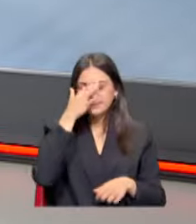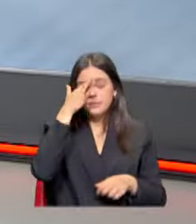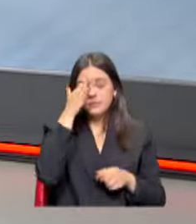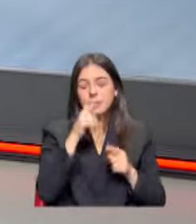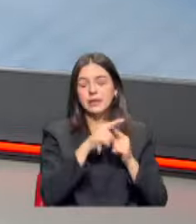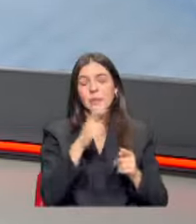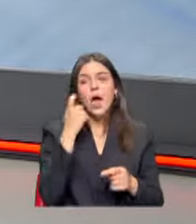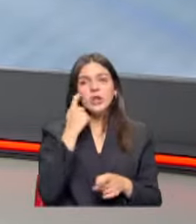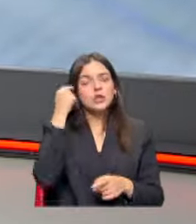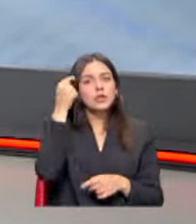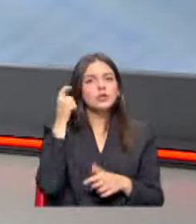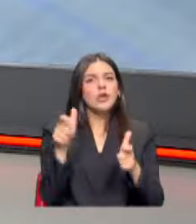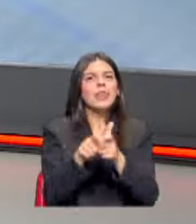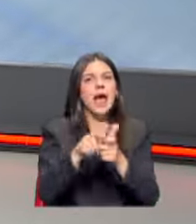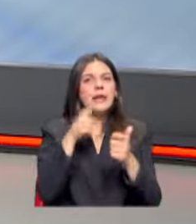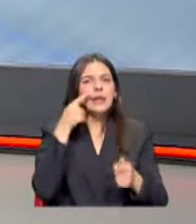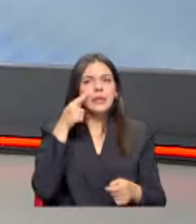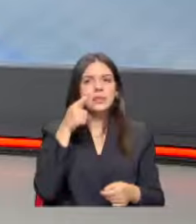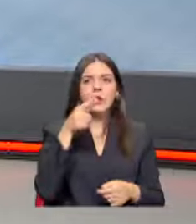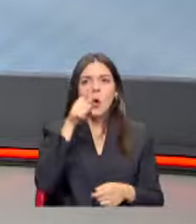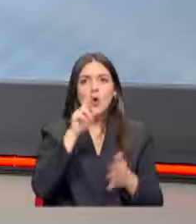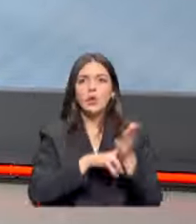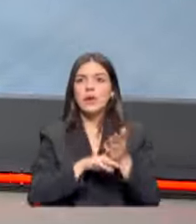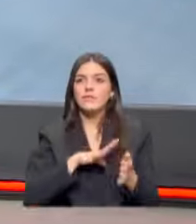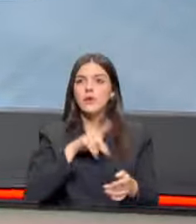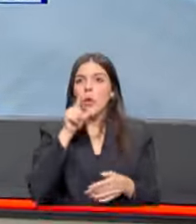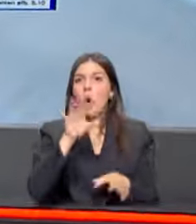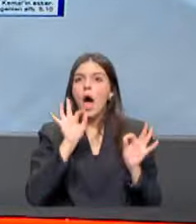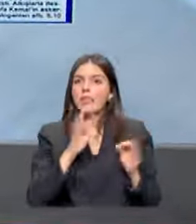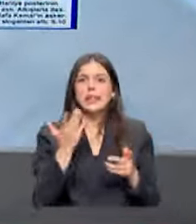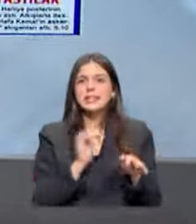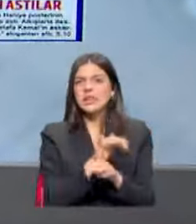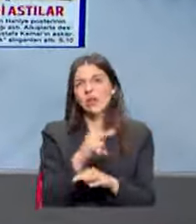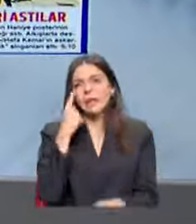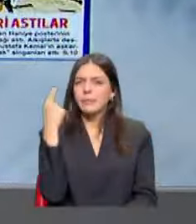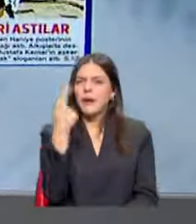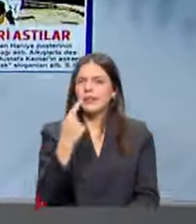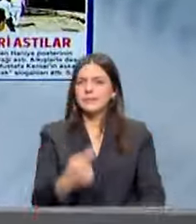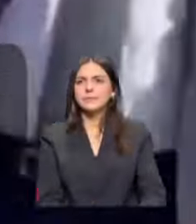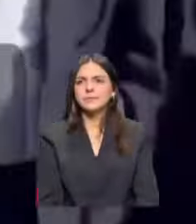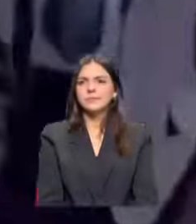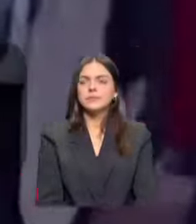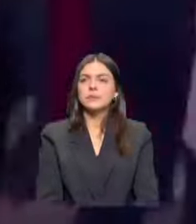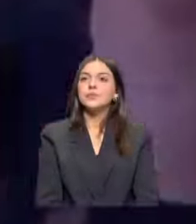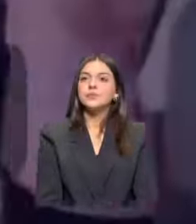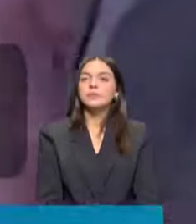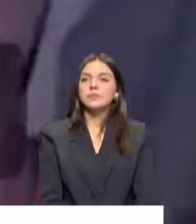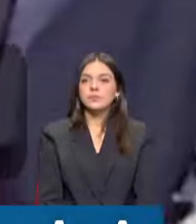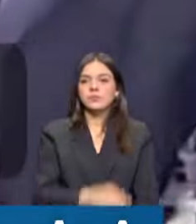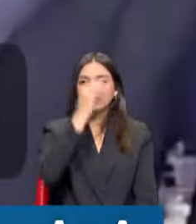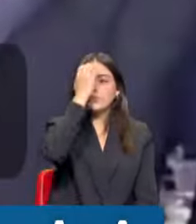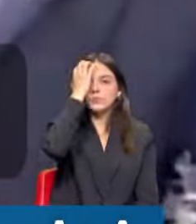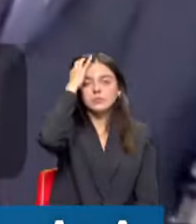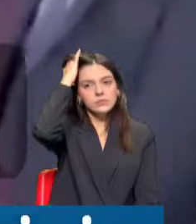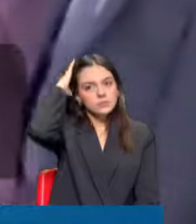Atatürkçü Düşünce Derneği'nin üyeleri vardı. Bakın o anlarda o gerilim nasıl yaşandı. Bugün 30 Ağustos'un